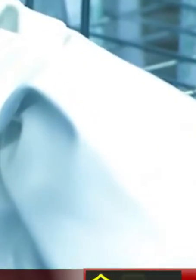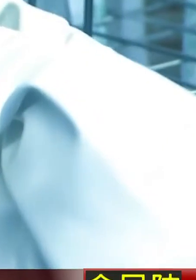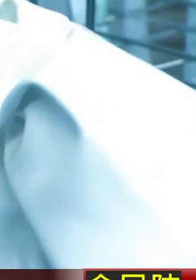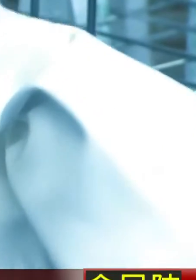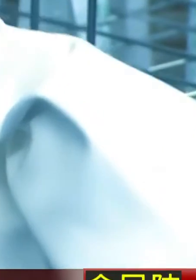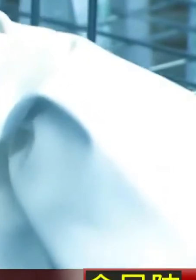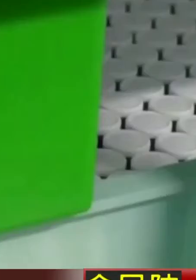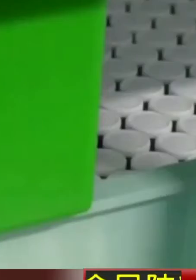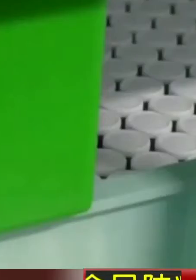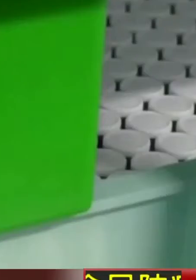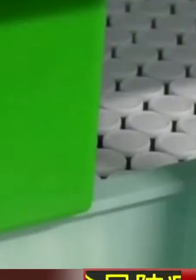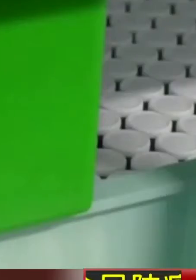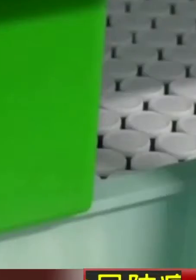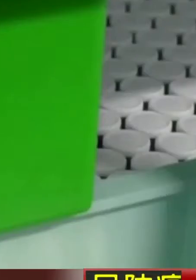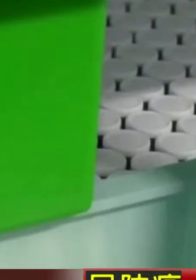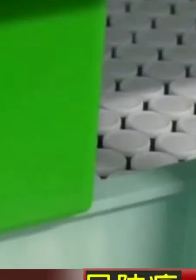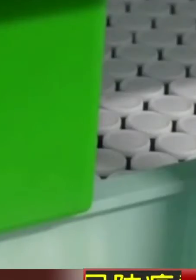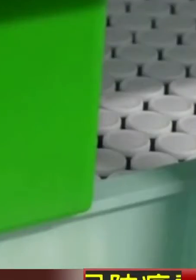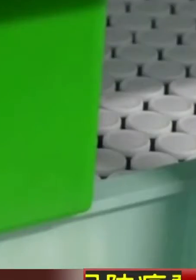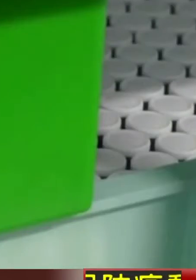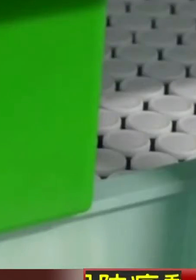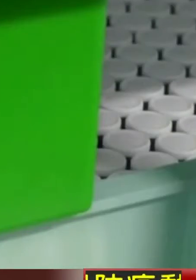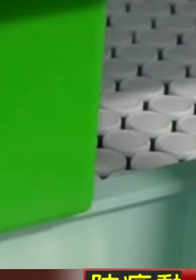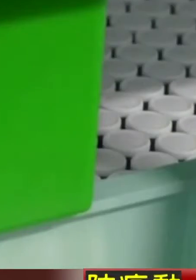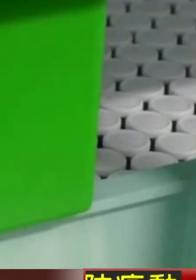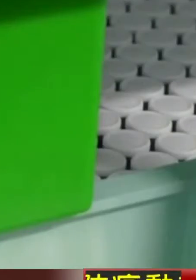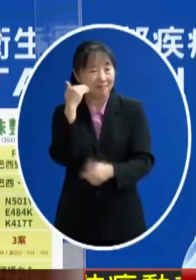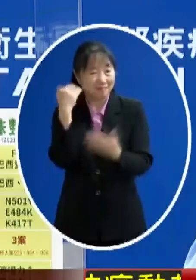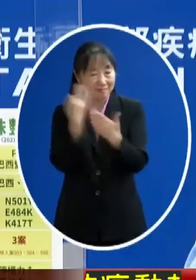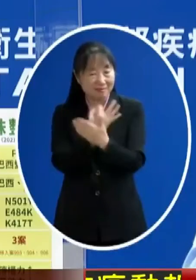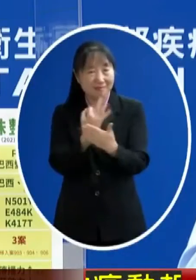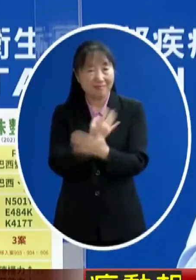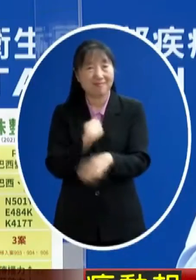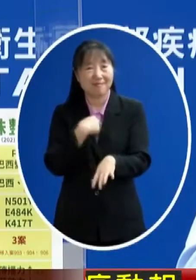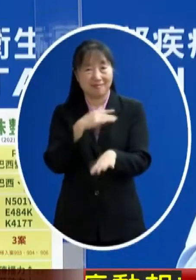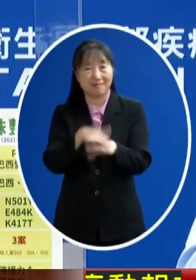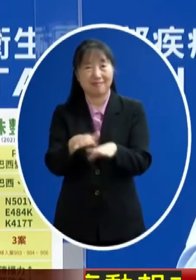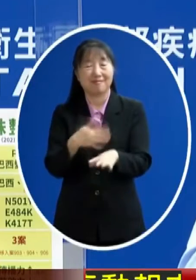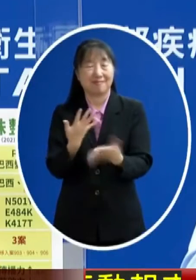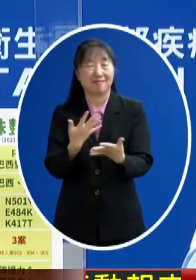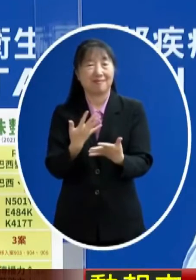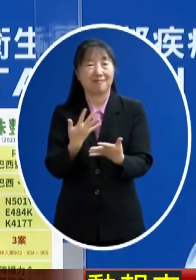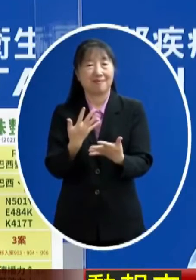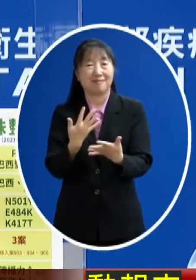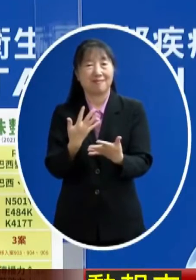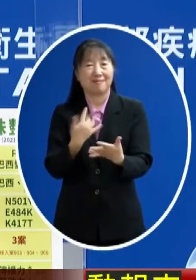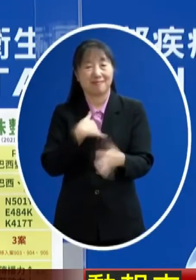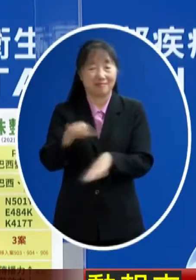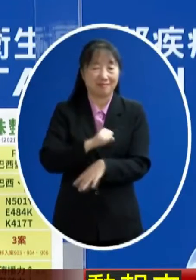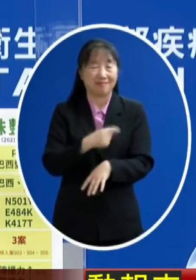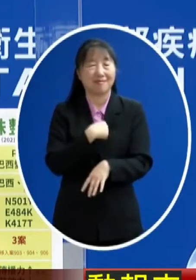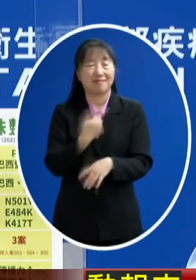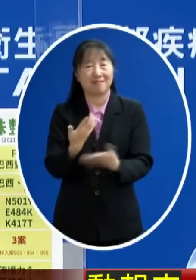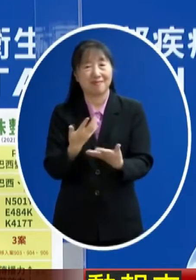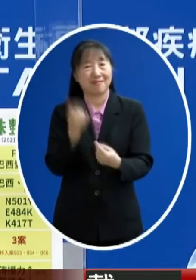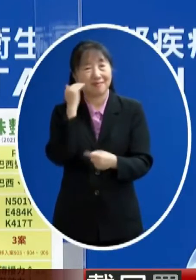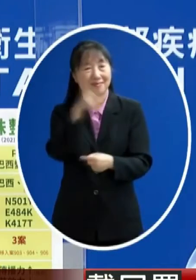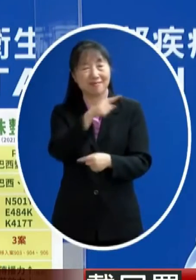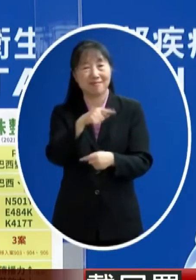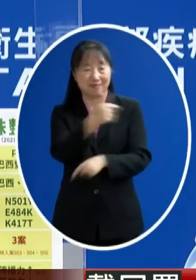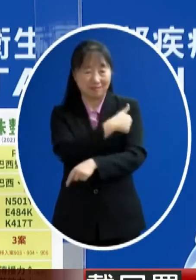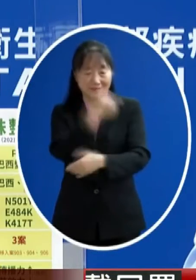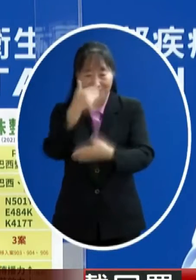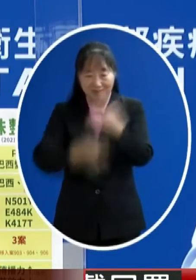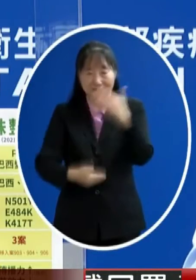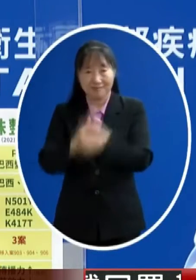好，如果大家都要打，打不够，我绝对不会跟大家强打。好，那但是如果哈有剩，好，